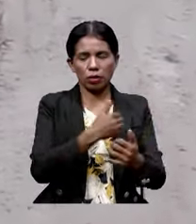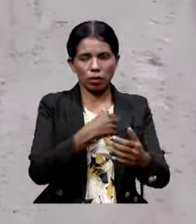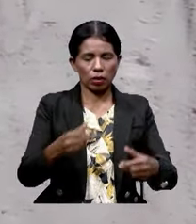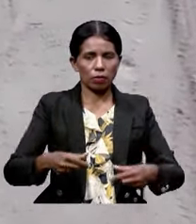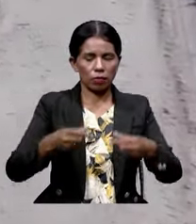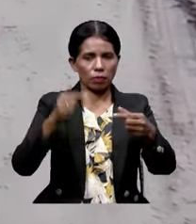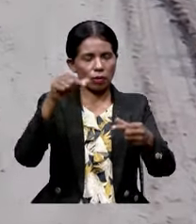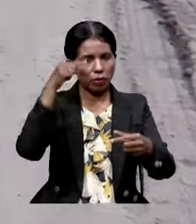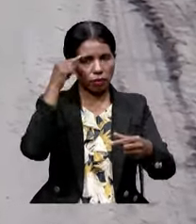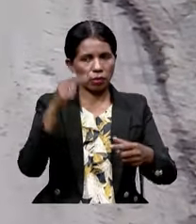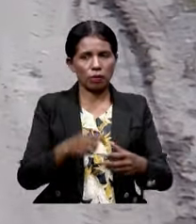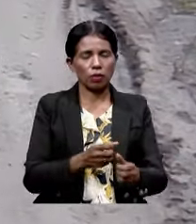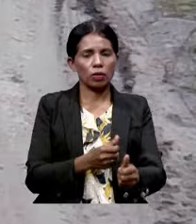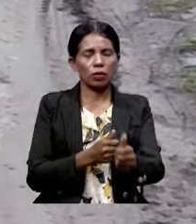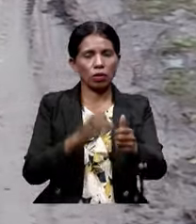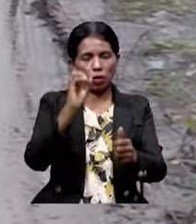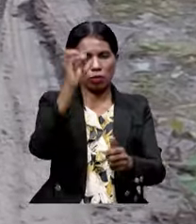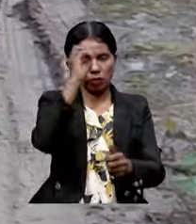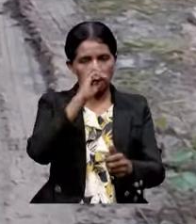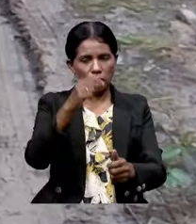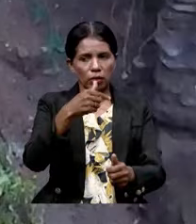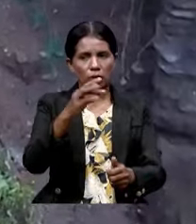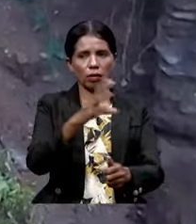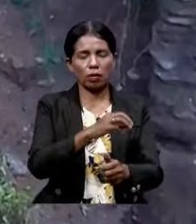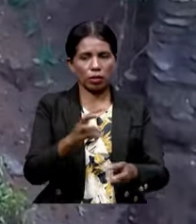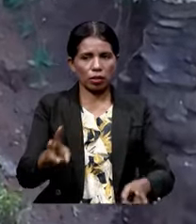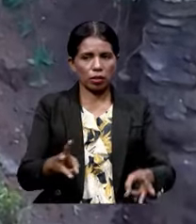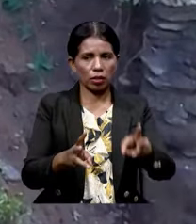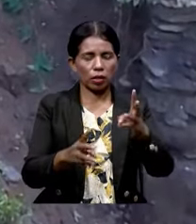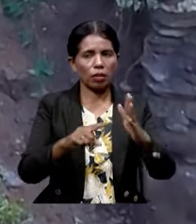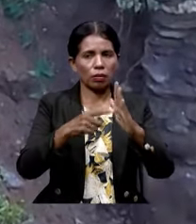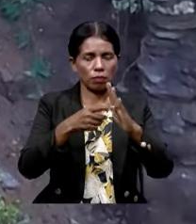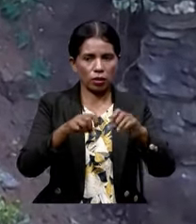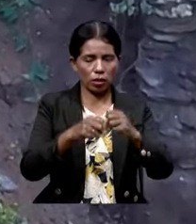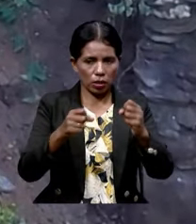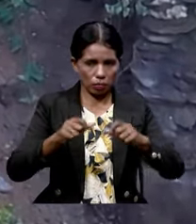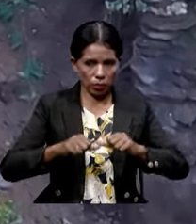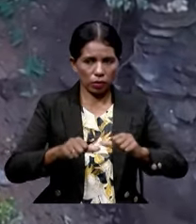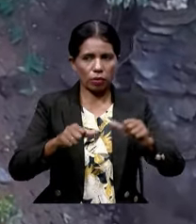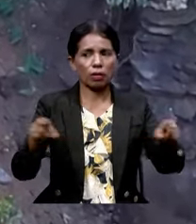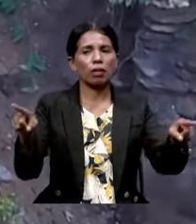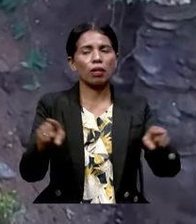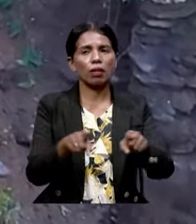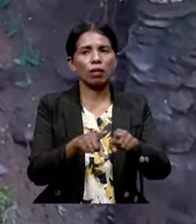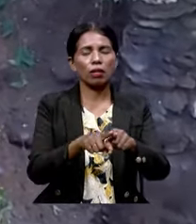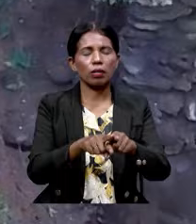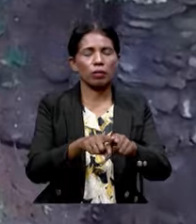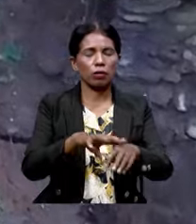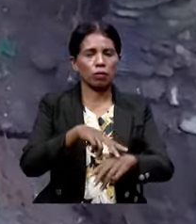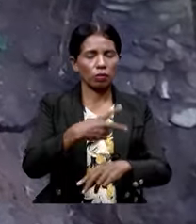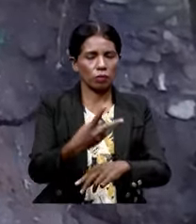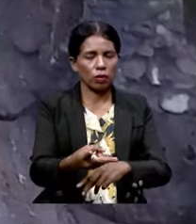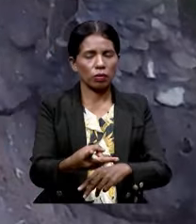ba guvernu tuir observasang jemeni dadang ne kondisang estrada refere komisa at babebek Anesan bronjan